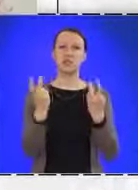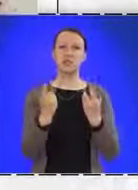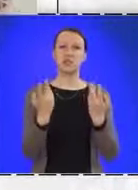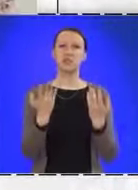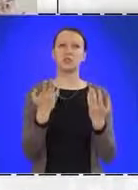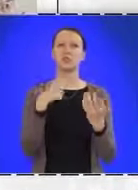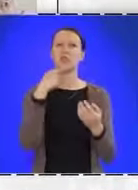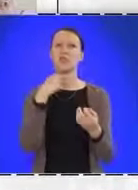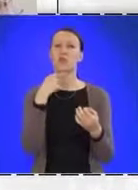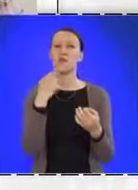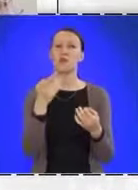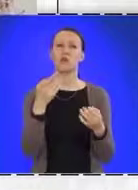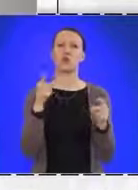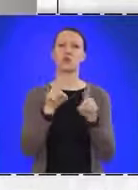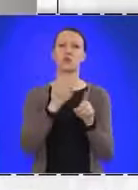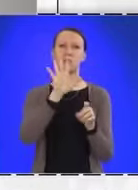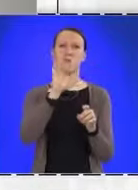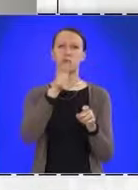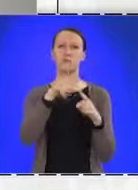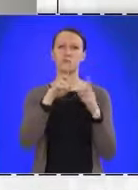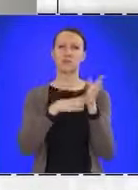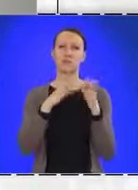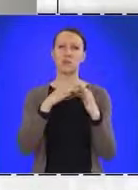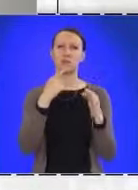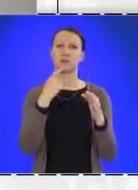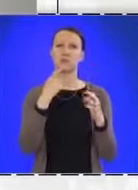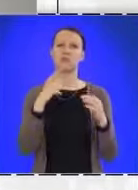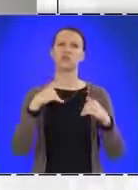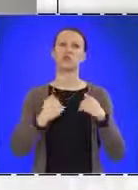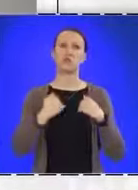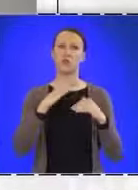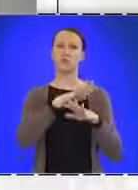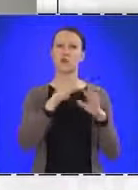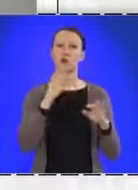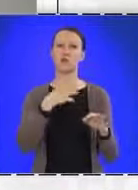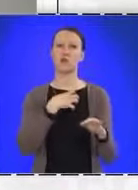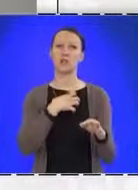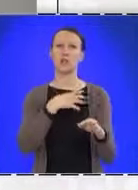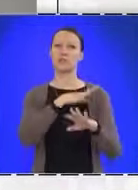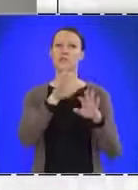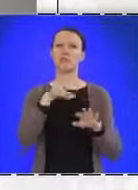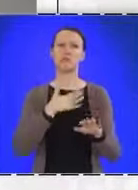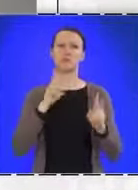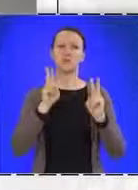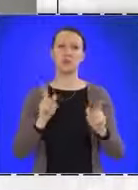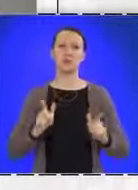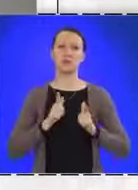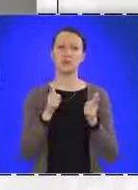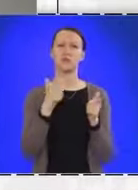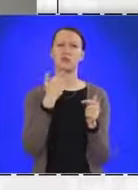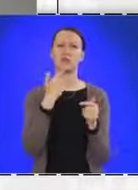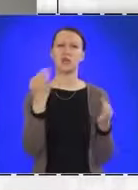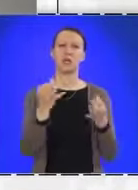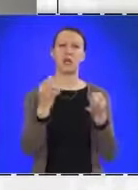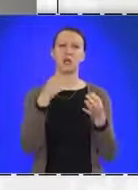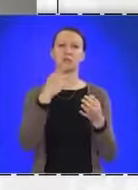na sličan način govore isto tako tim temama u biti koegzistencije svakog od nas. Znači svi mi imamo svoje stvarne